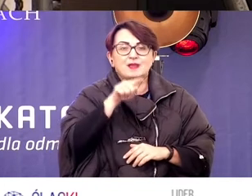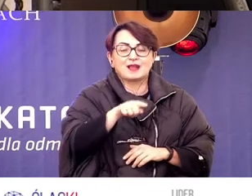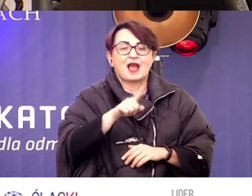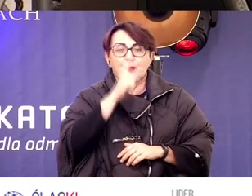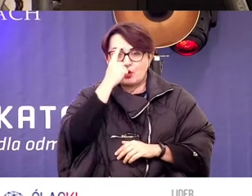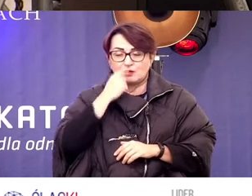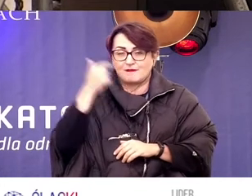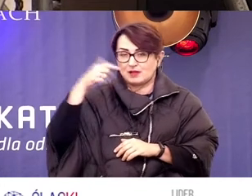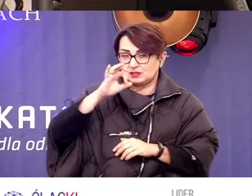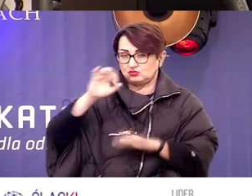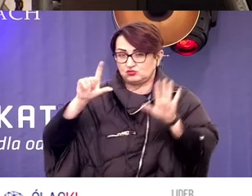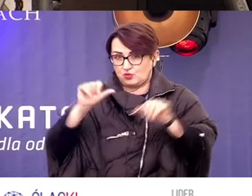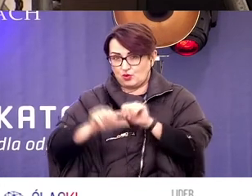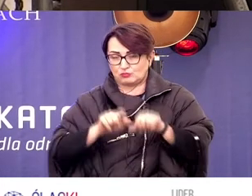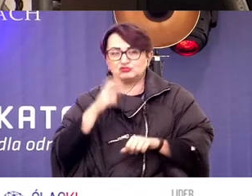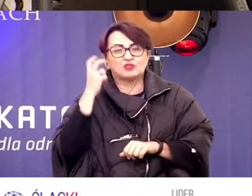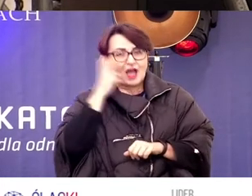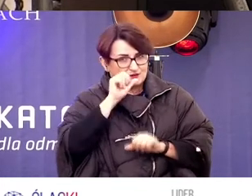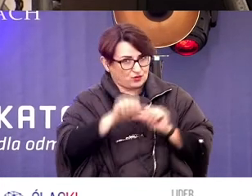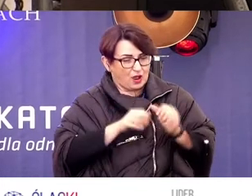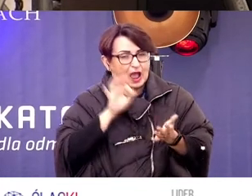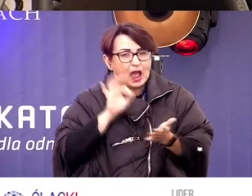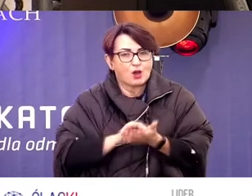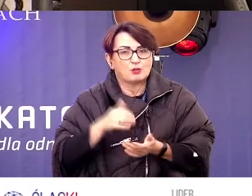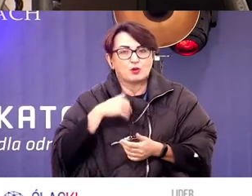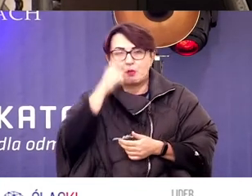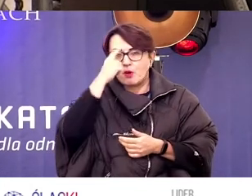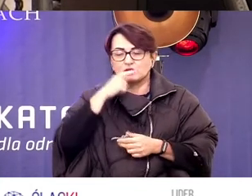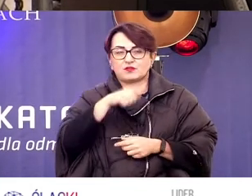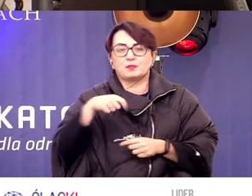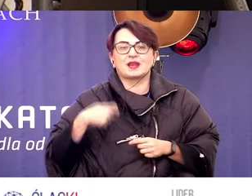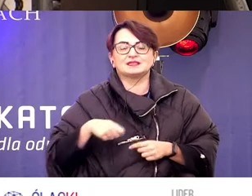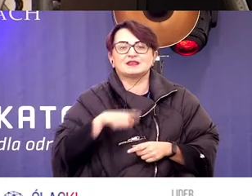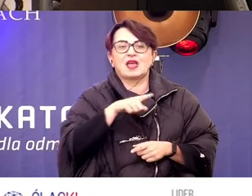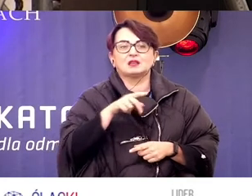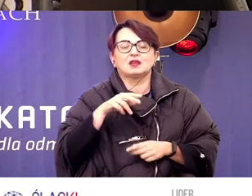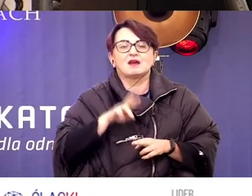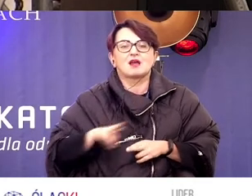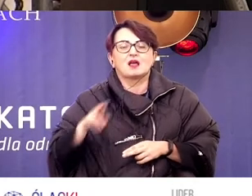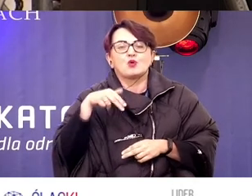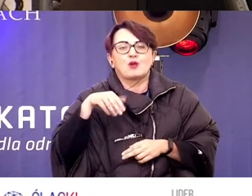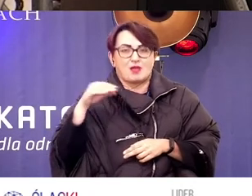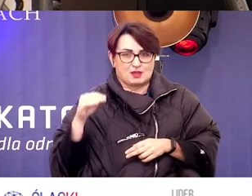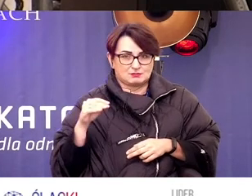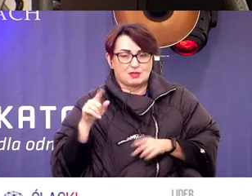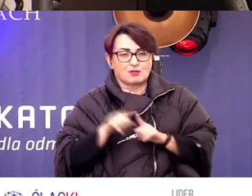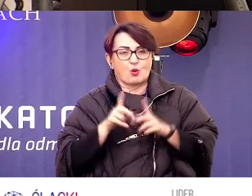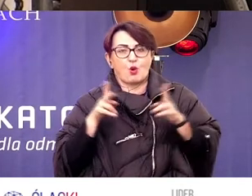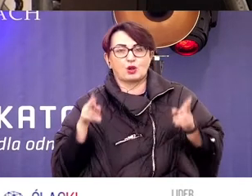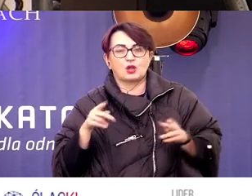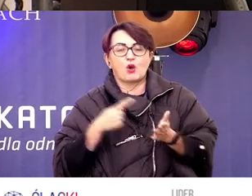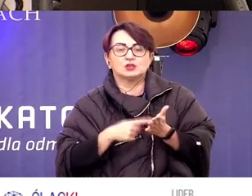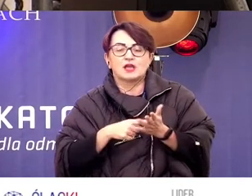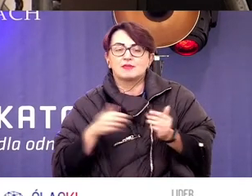Było to w 2007 roku, dość ciekawy rok, bo wtedy przypadała portugalska prezydencja w Radzie Unii Europejskiej i też okres